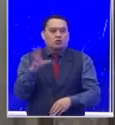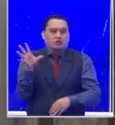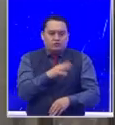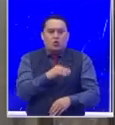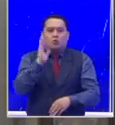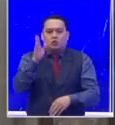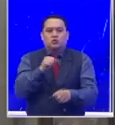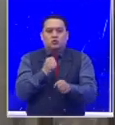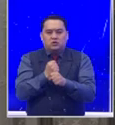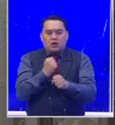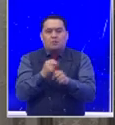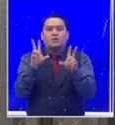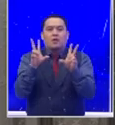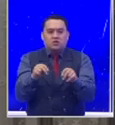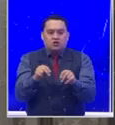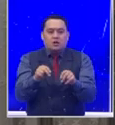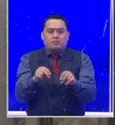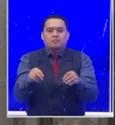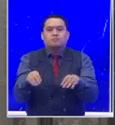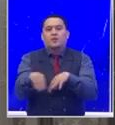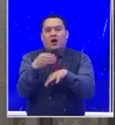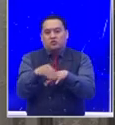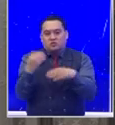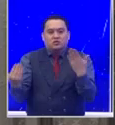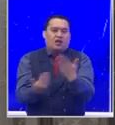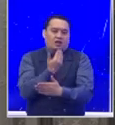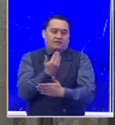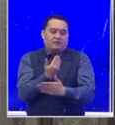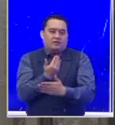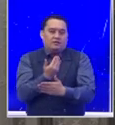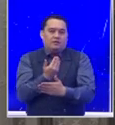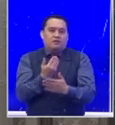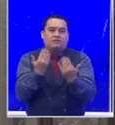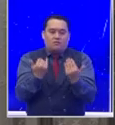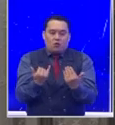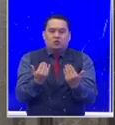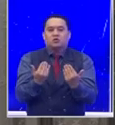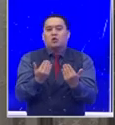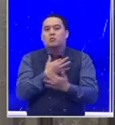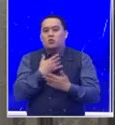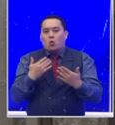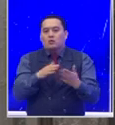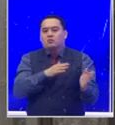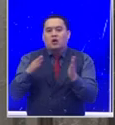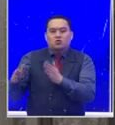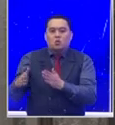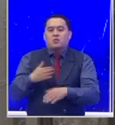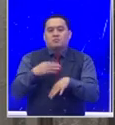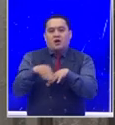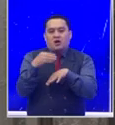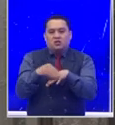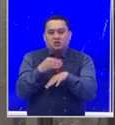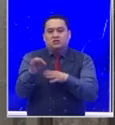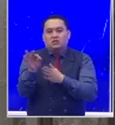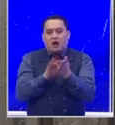будет сделано. И мы пообещали, что мы поженимся обратно. Ну и вот спустя столько лет уже мы поженились